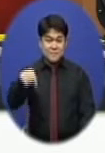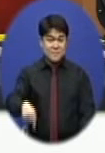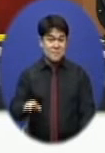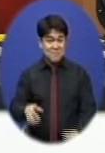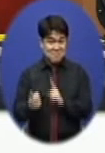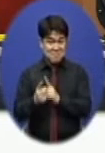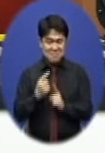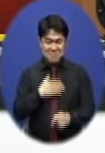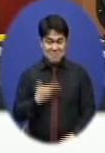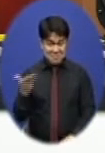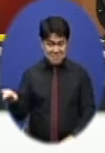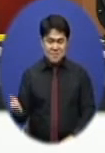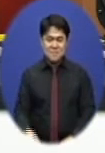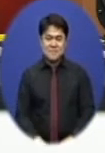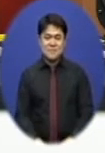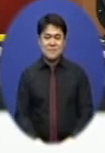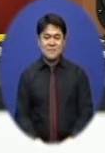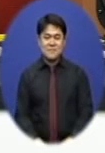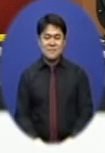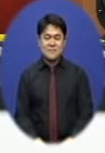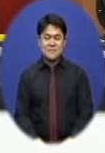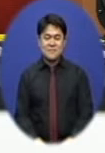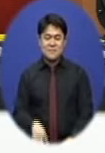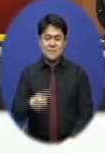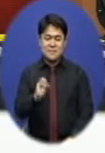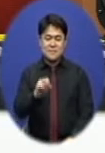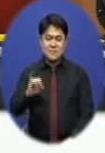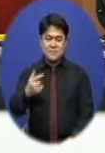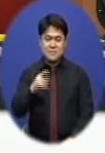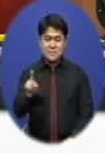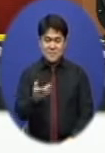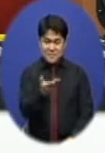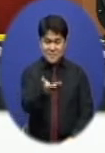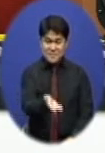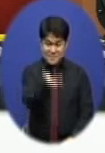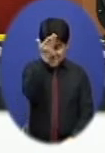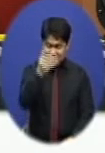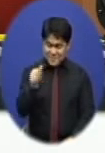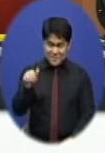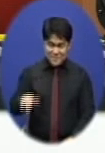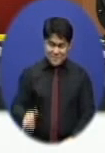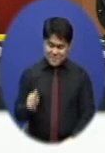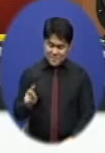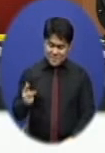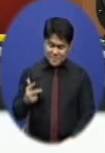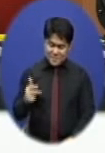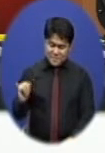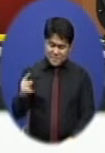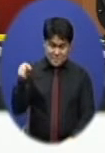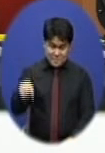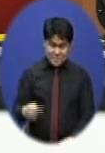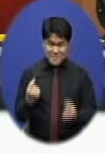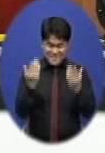전해드릴게요. 네. 학교, 예, 그러시죠. 그 우리 저 송인재 선배가 네. 이렇게 우리 진우랑